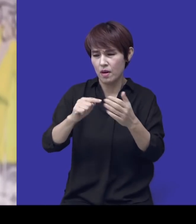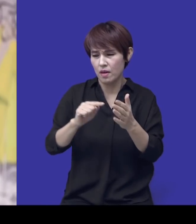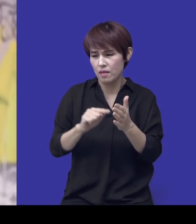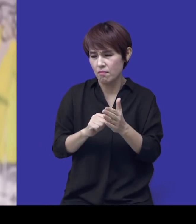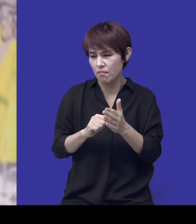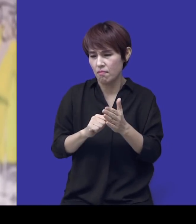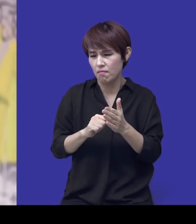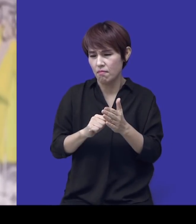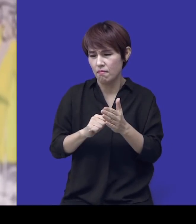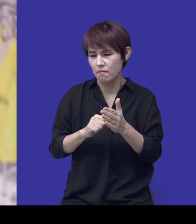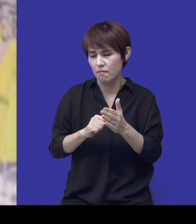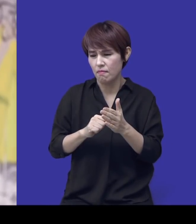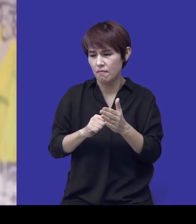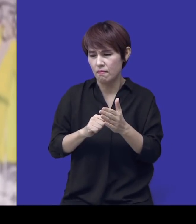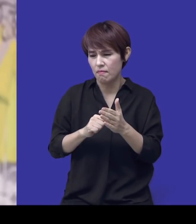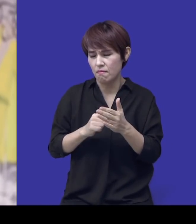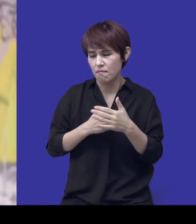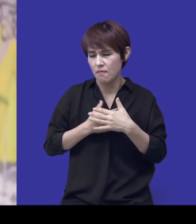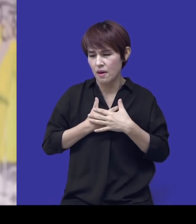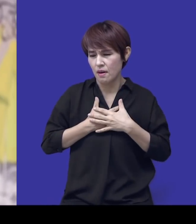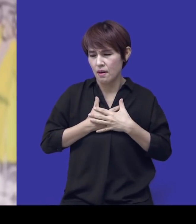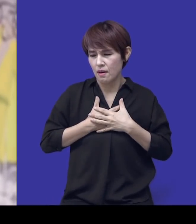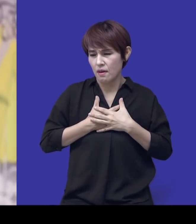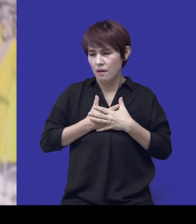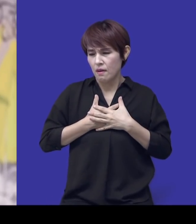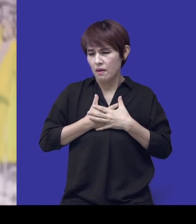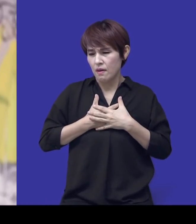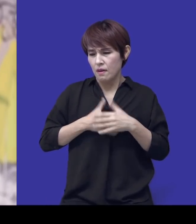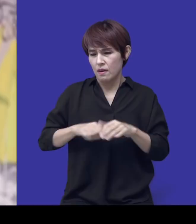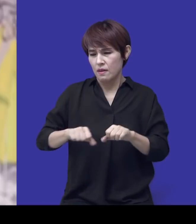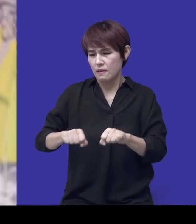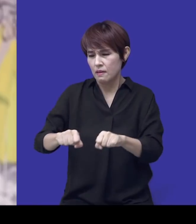나오는 그 어떤 뜨거운 감정이 솟구치면서